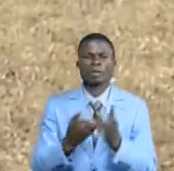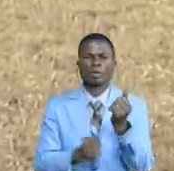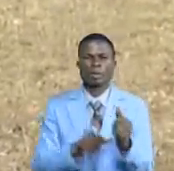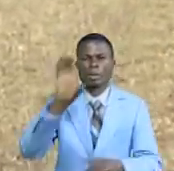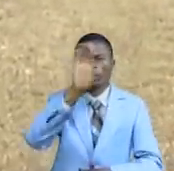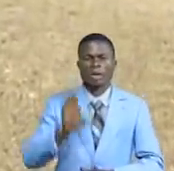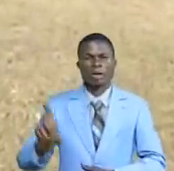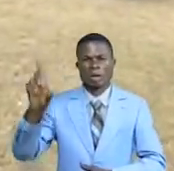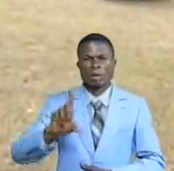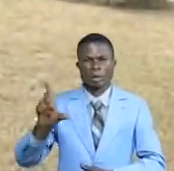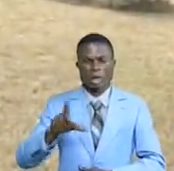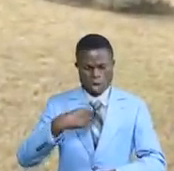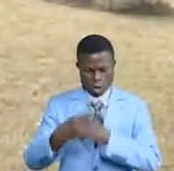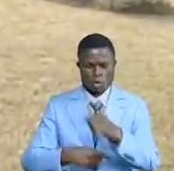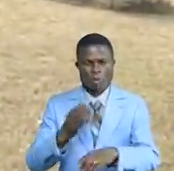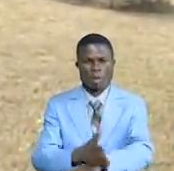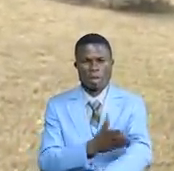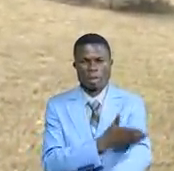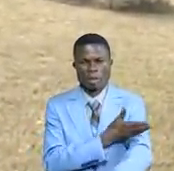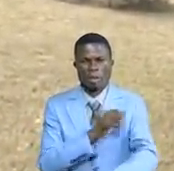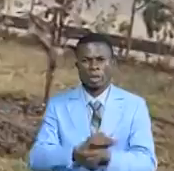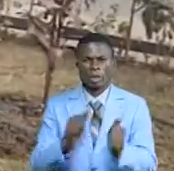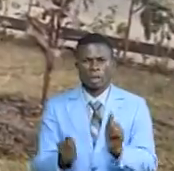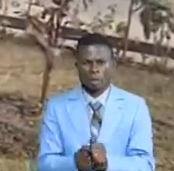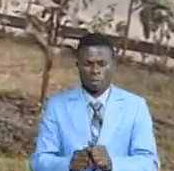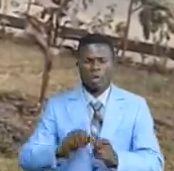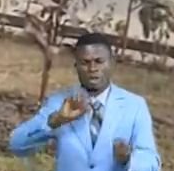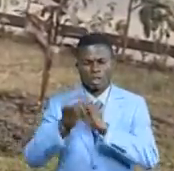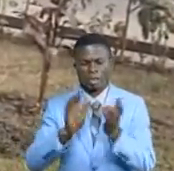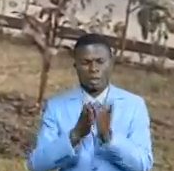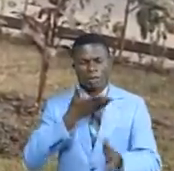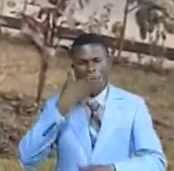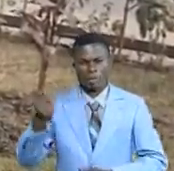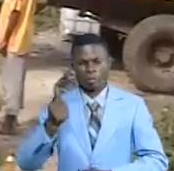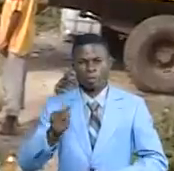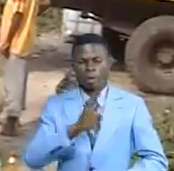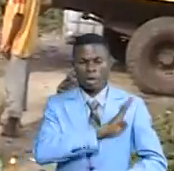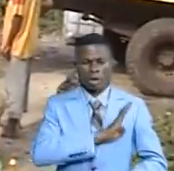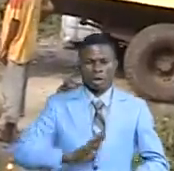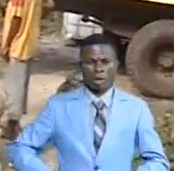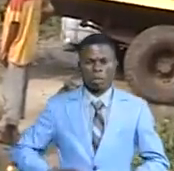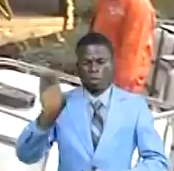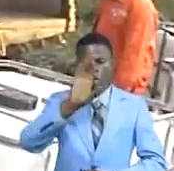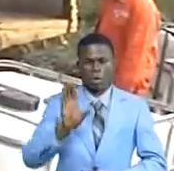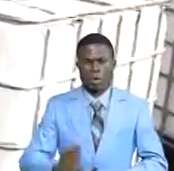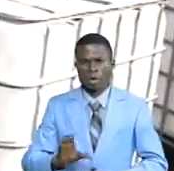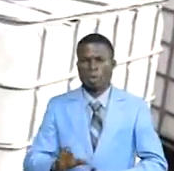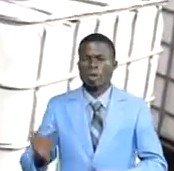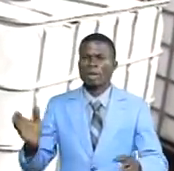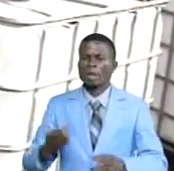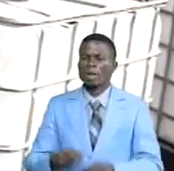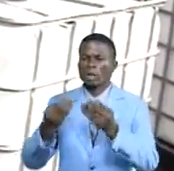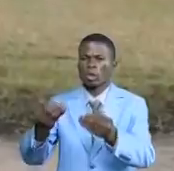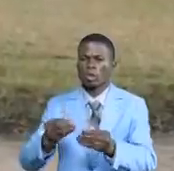de Limété est déjà au pas en ce qui concerne l'embellissement urbain. Le bourgmestre Douglas Numbi a ainsi mobilisé ses